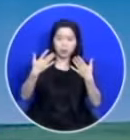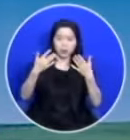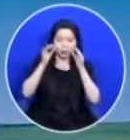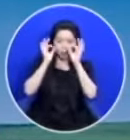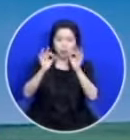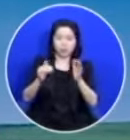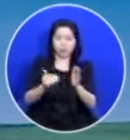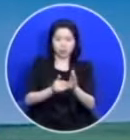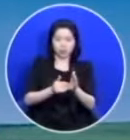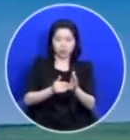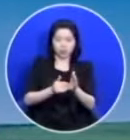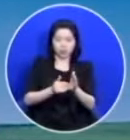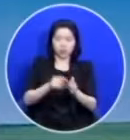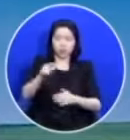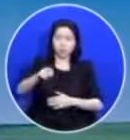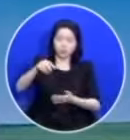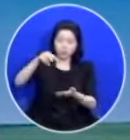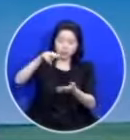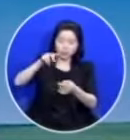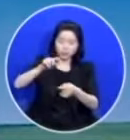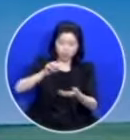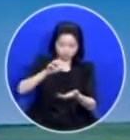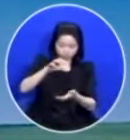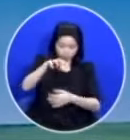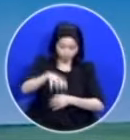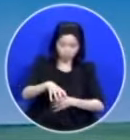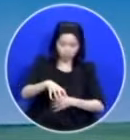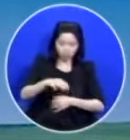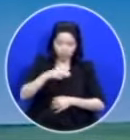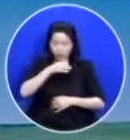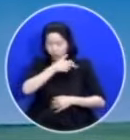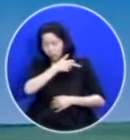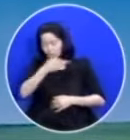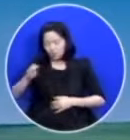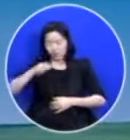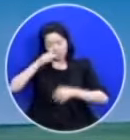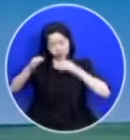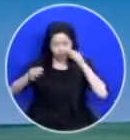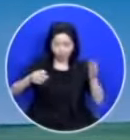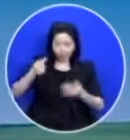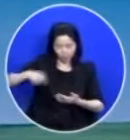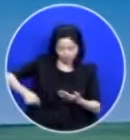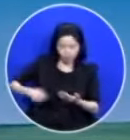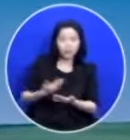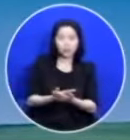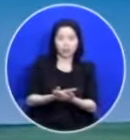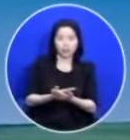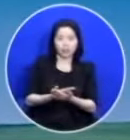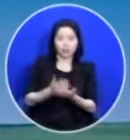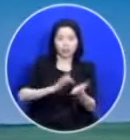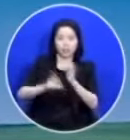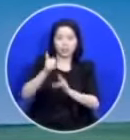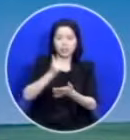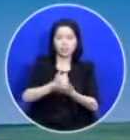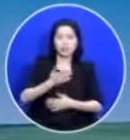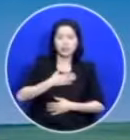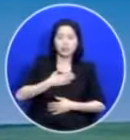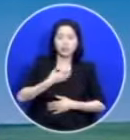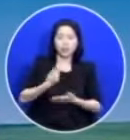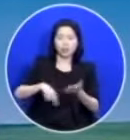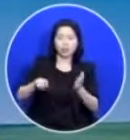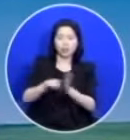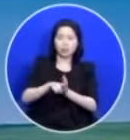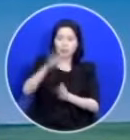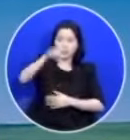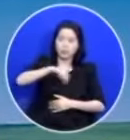그래요 그가 그 자리에서 대성 통곡하고 회개했다 예수님은 나를 위해 십자가에서